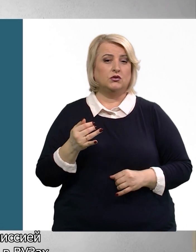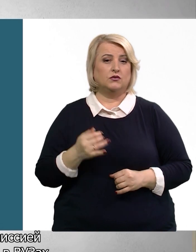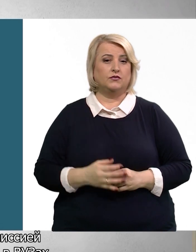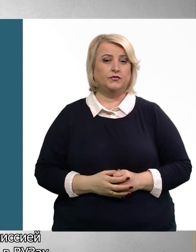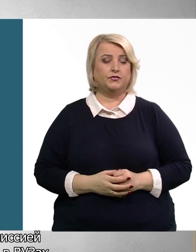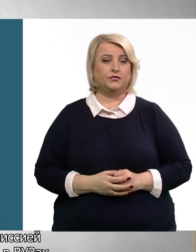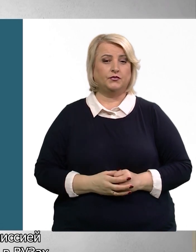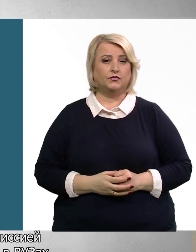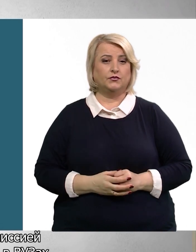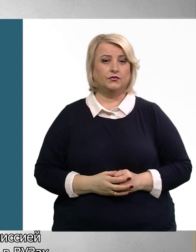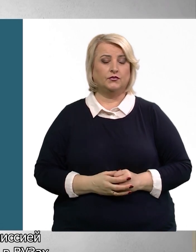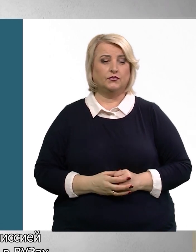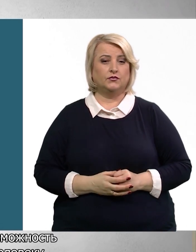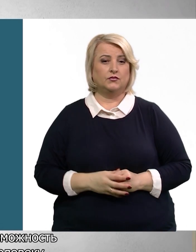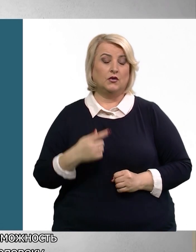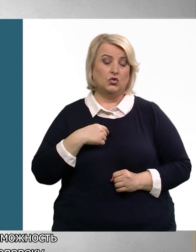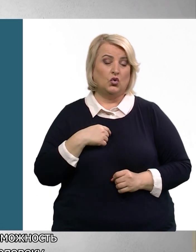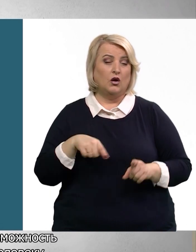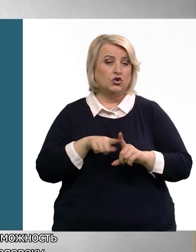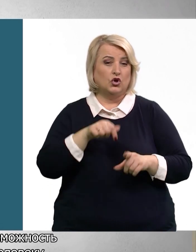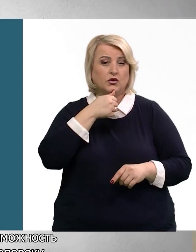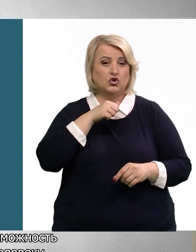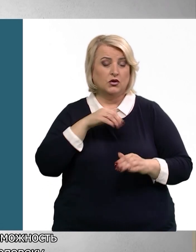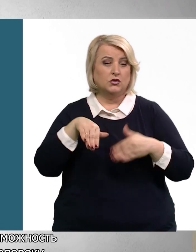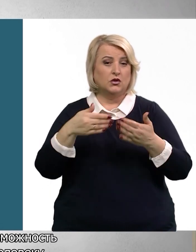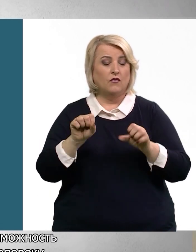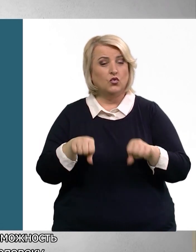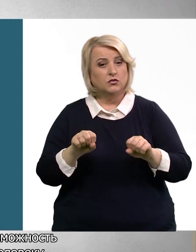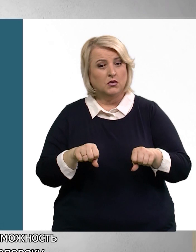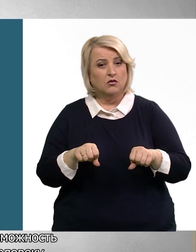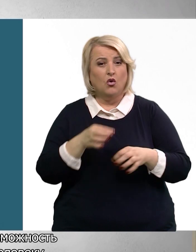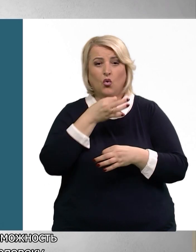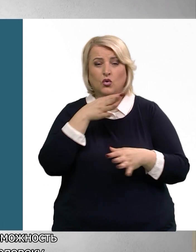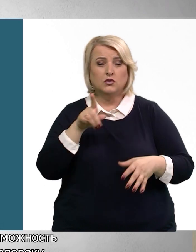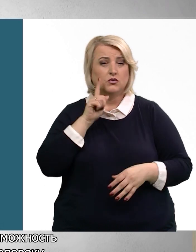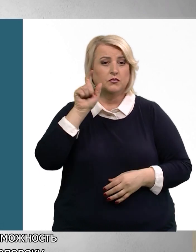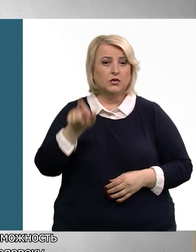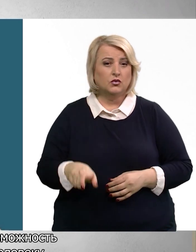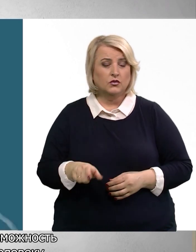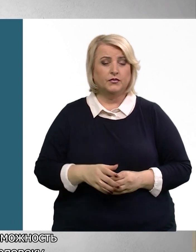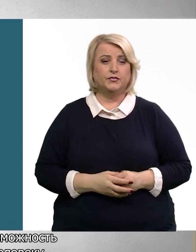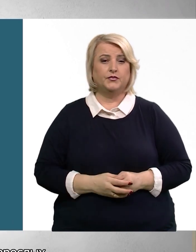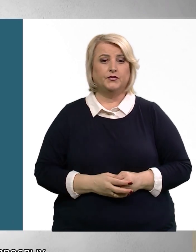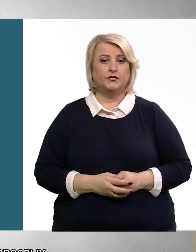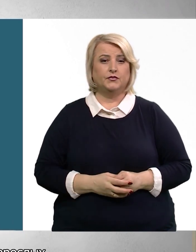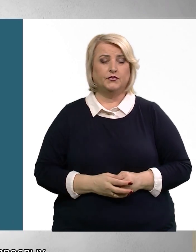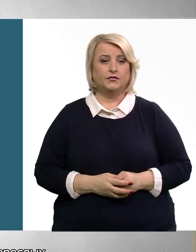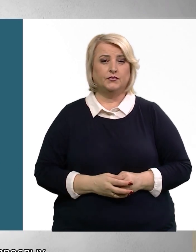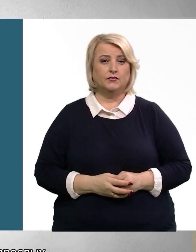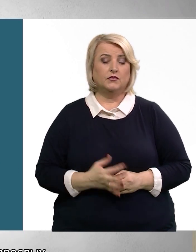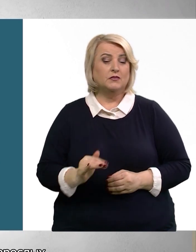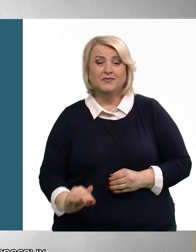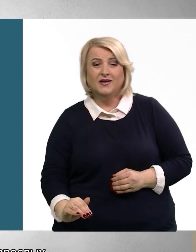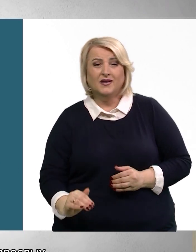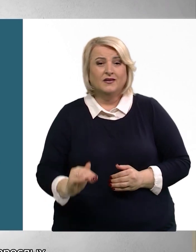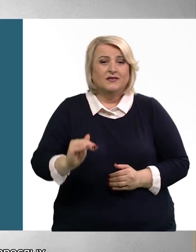universități și research centers. Deci din aia noi încercăm să dăm posibilitatea, dar oricărui tânăr, de la